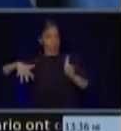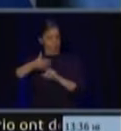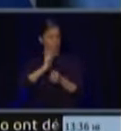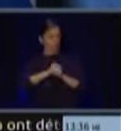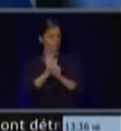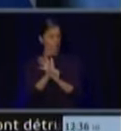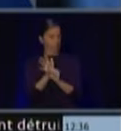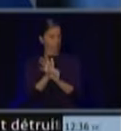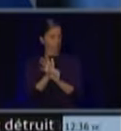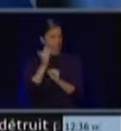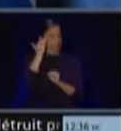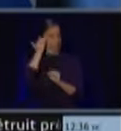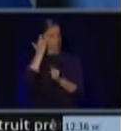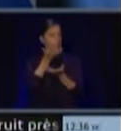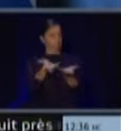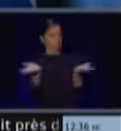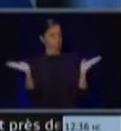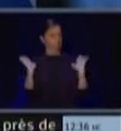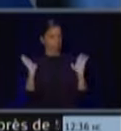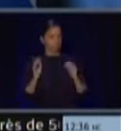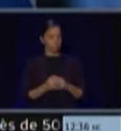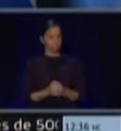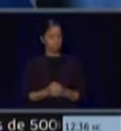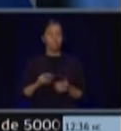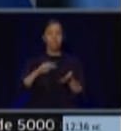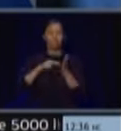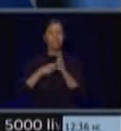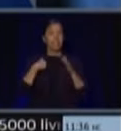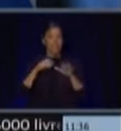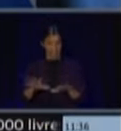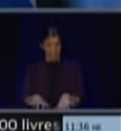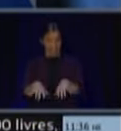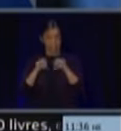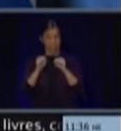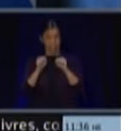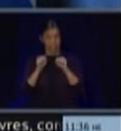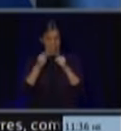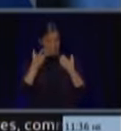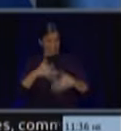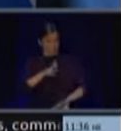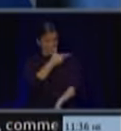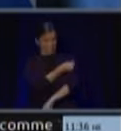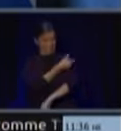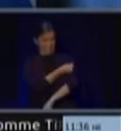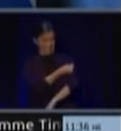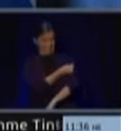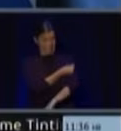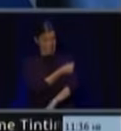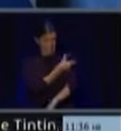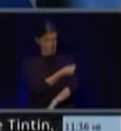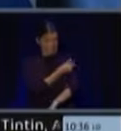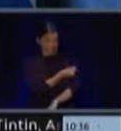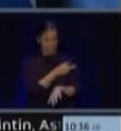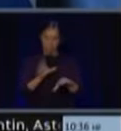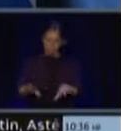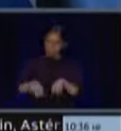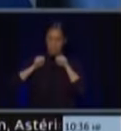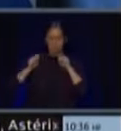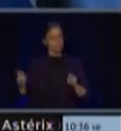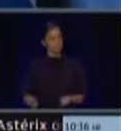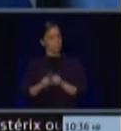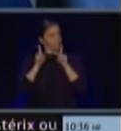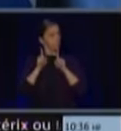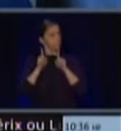que il était vacciné, parce qu'on le sait, il y a des gens qui sont vaccinés qui l'attrapent parce que, par exemple, peut-être qu'il n'y avait pas la bonne protection au